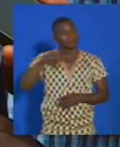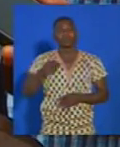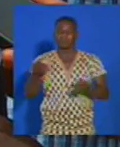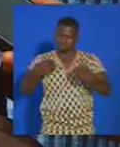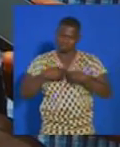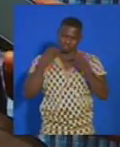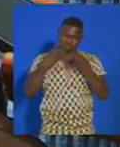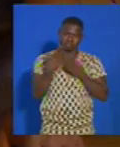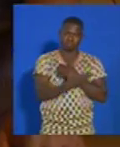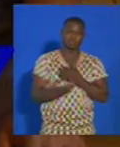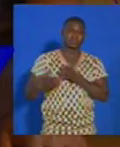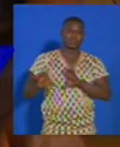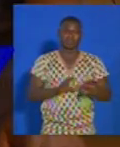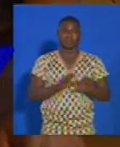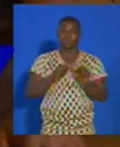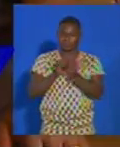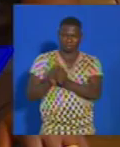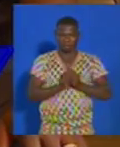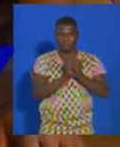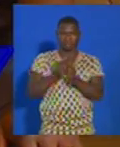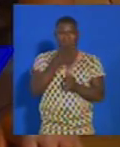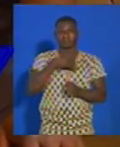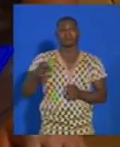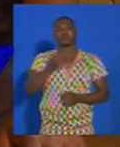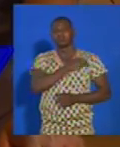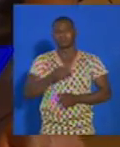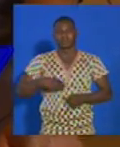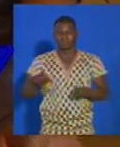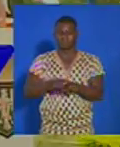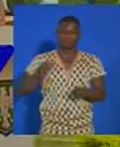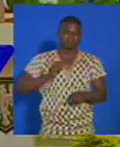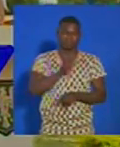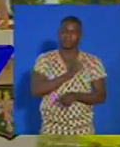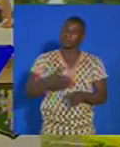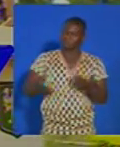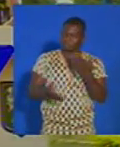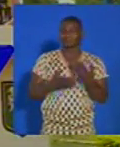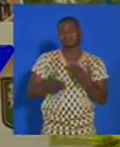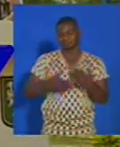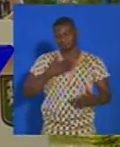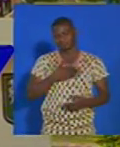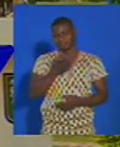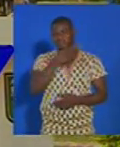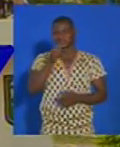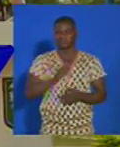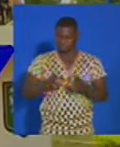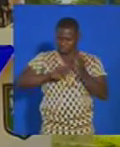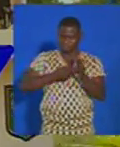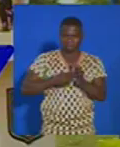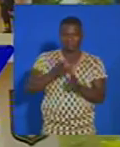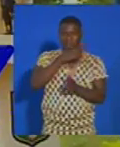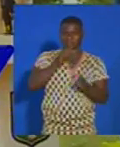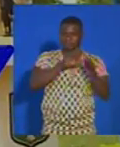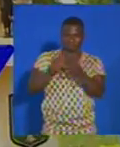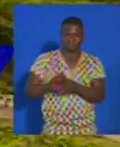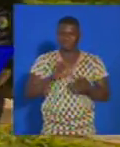beaucoup de choses à faire ensemble. Le maire, tout comme l'ambassadeur, se réjouit de la reprise de cette coopération qui permet au peuple chinois